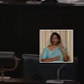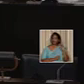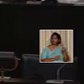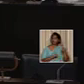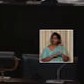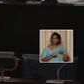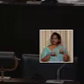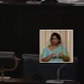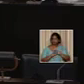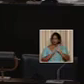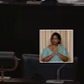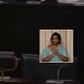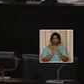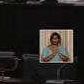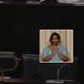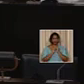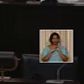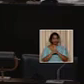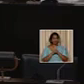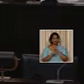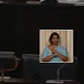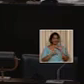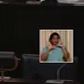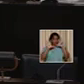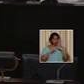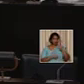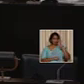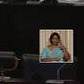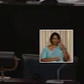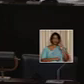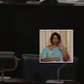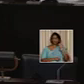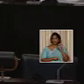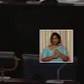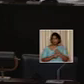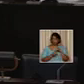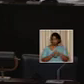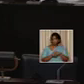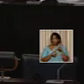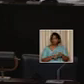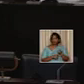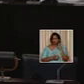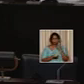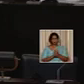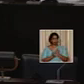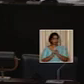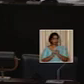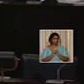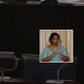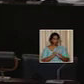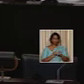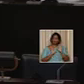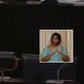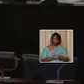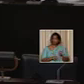अणु दनट समस्त सेवे न्यूत आचारु संख्या व अटदा सिकसी विसितुन की रजे पावधि मेम आर्थिक तत्व थुल ये